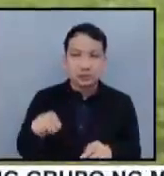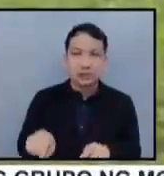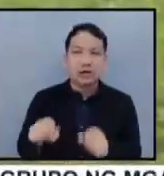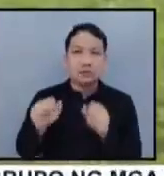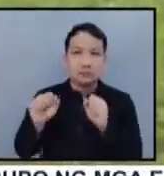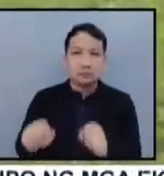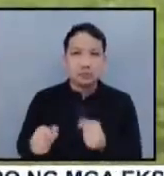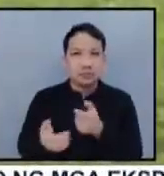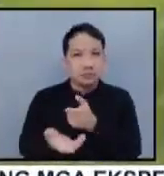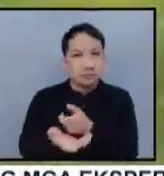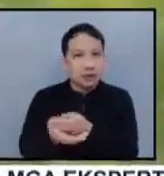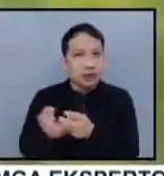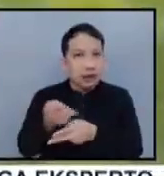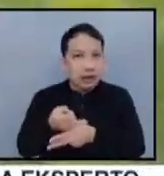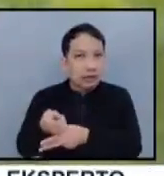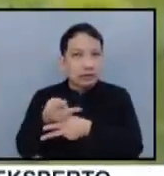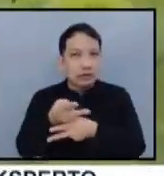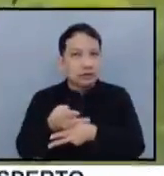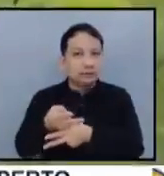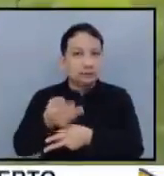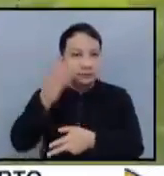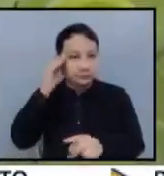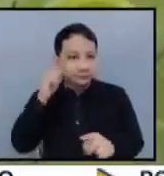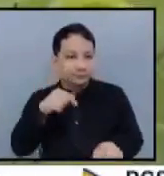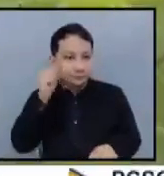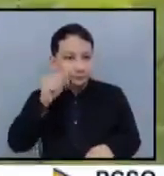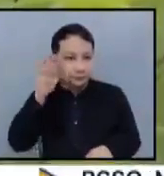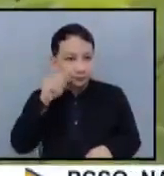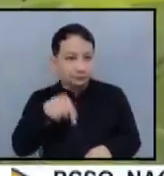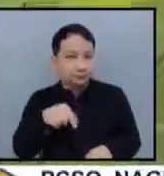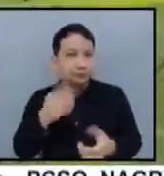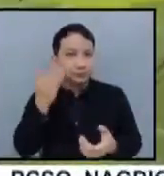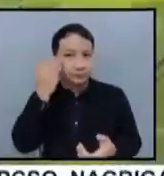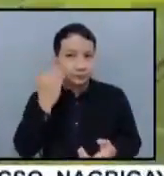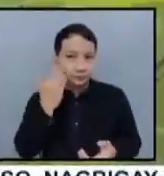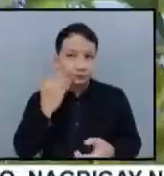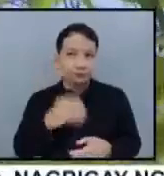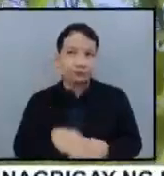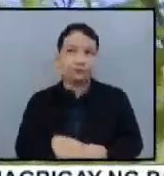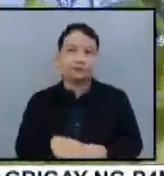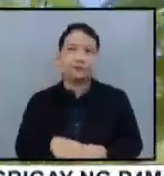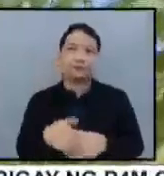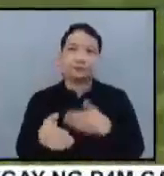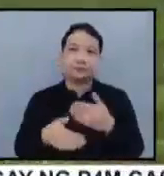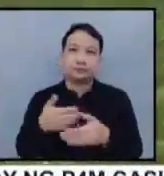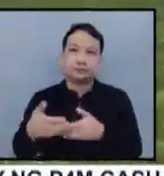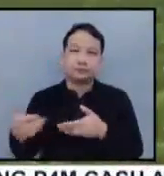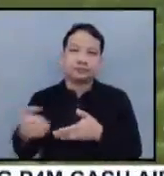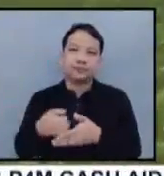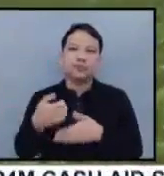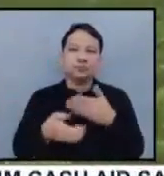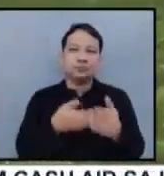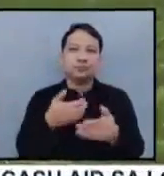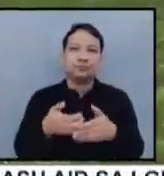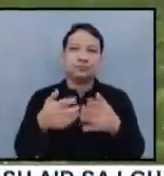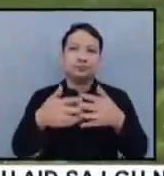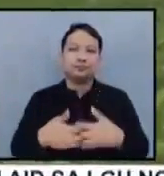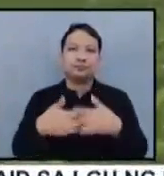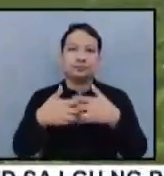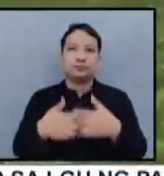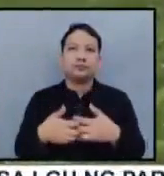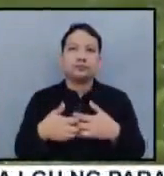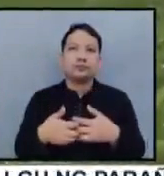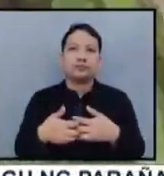malalaman mo kung anong pagkukulang nila. Mula sa kanilang taniman, dumadaan ang mga inaaning Lagundi sa kanilang manufacturing plant na hindi higit